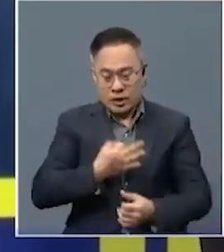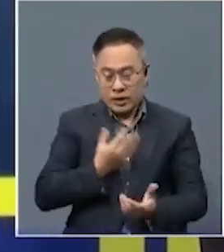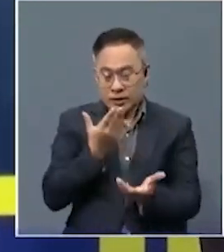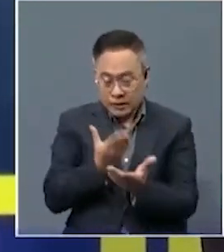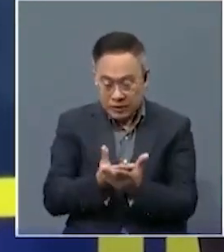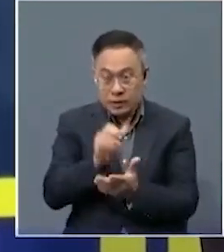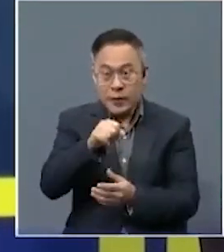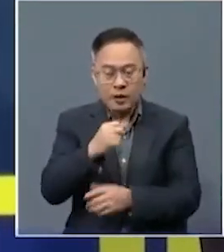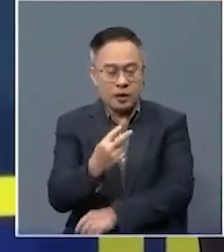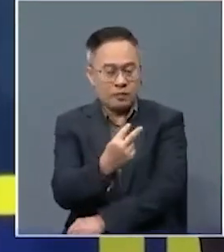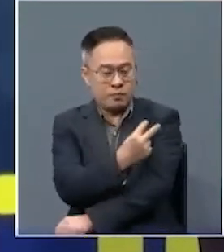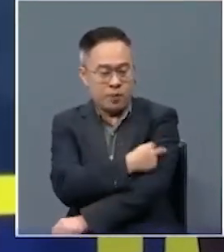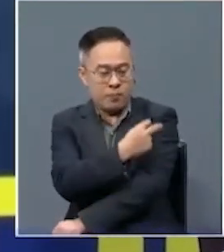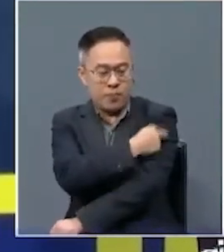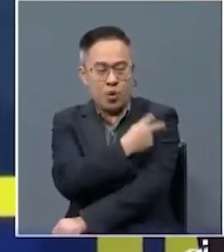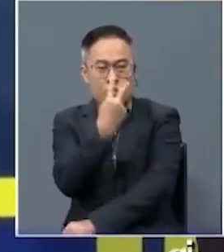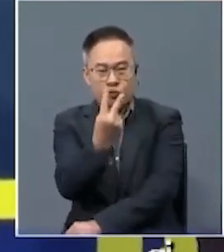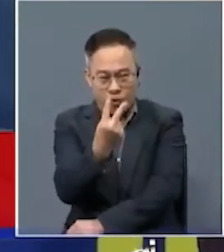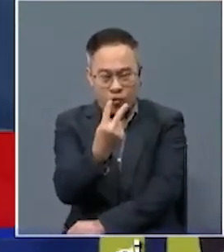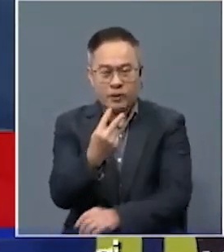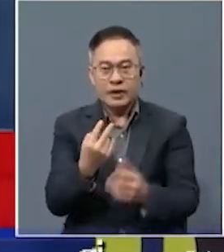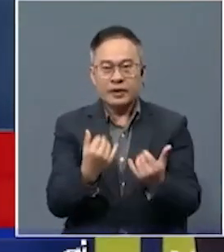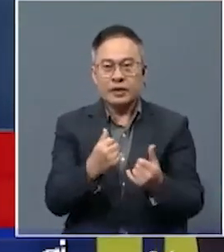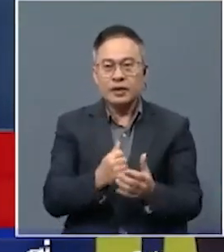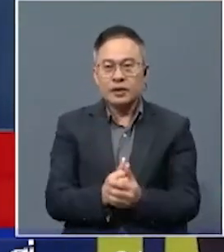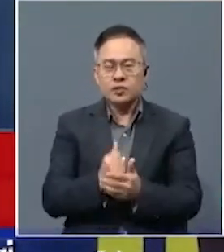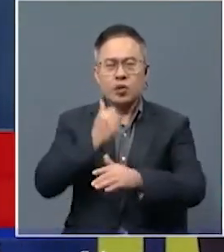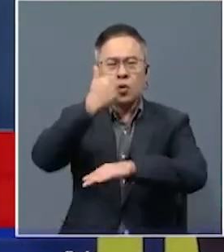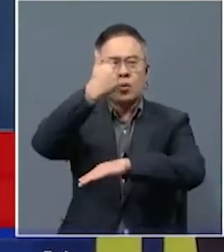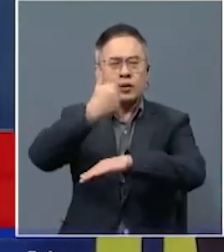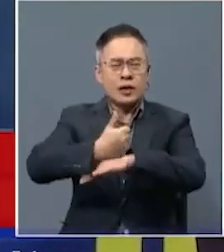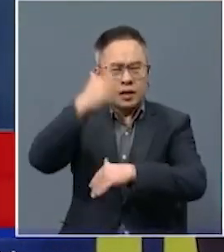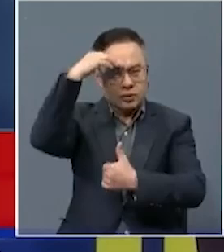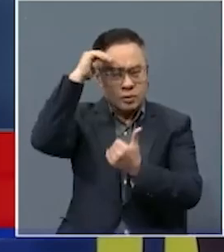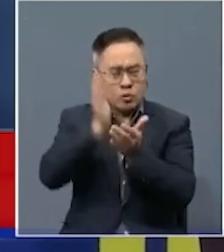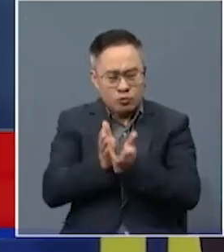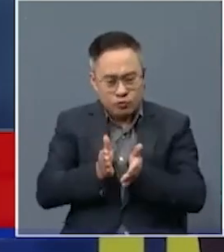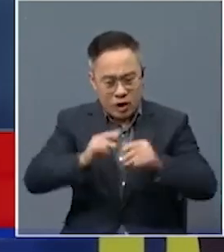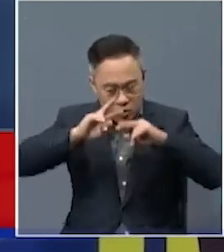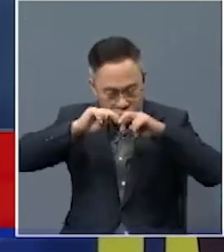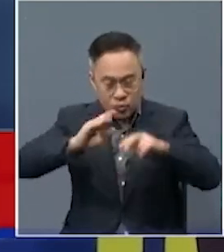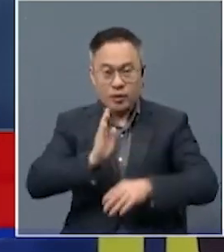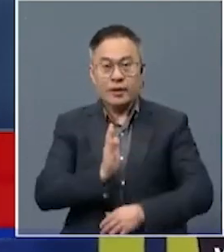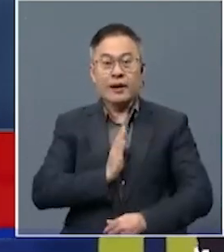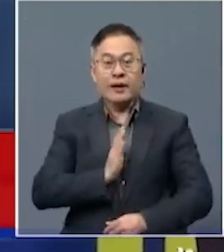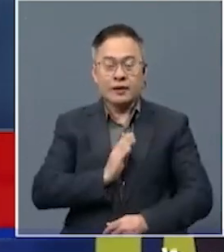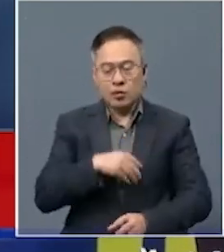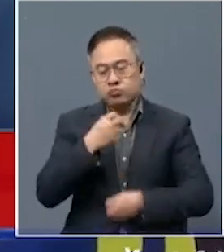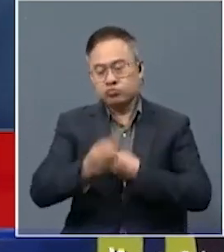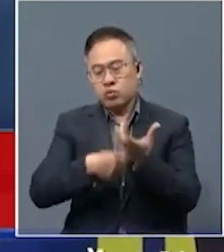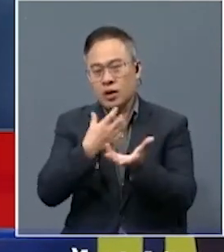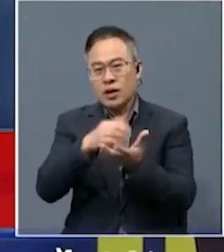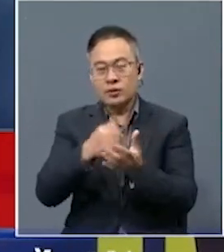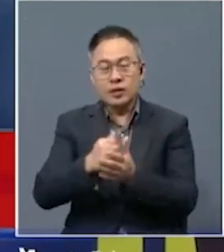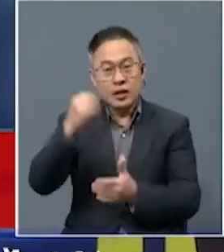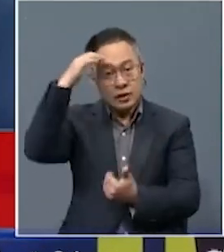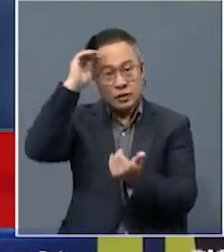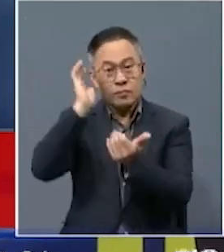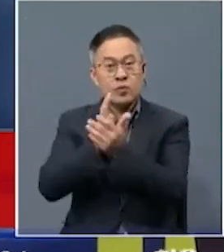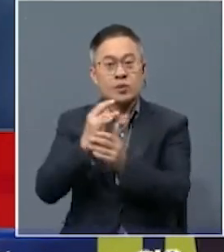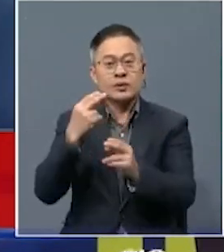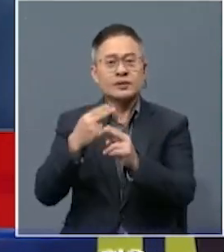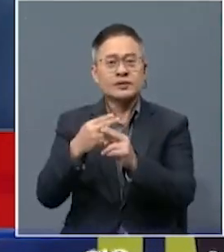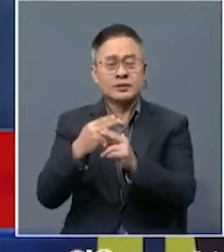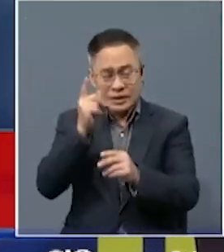ครับผู้บัญชาการตำรวจสอบสวนกลลางนะครับยินดีกับความสำเร็จของ 10ตำรวจโทกุลวุฒิวิทิศสารหรือว่าวิว